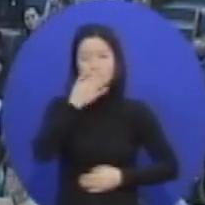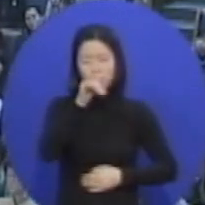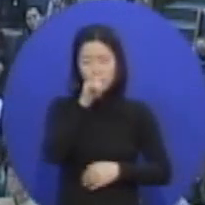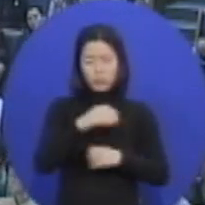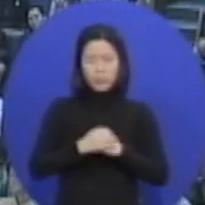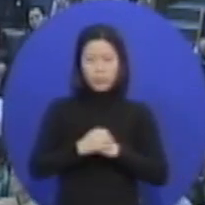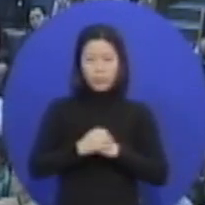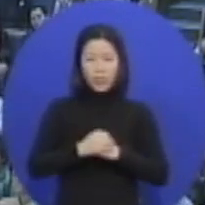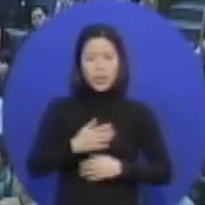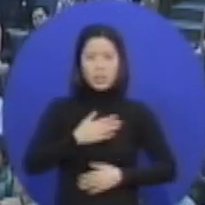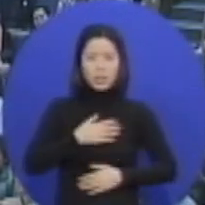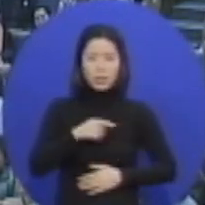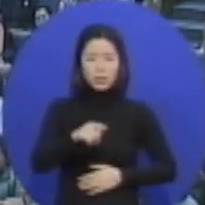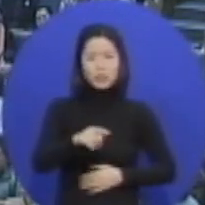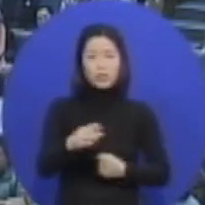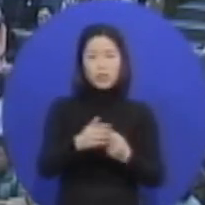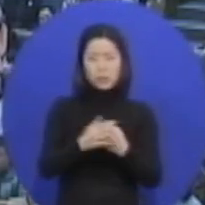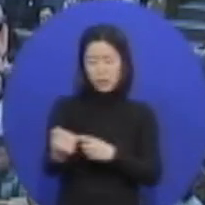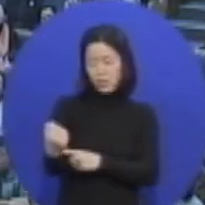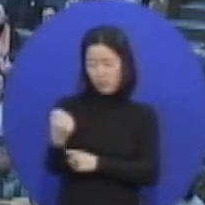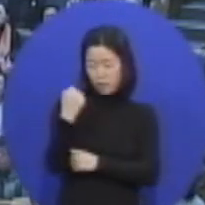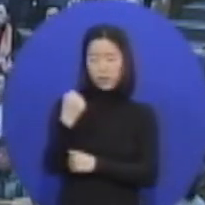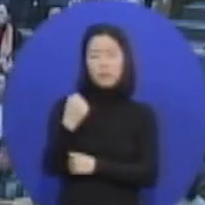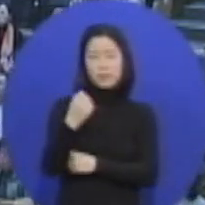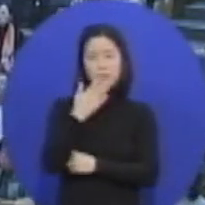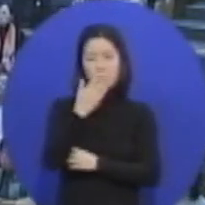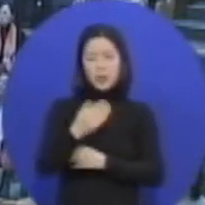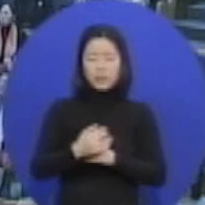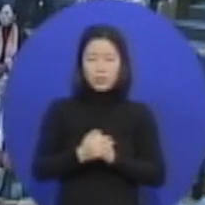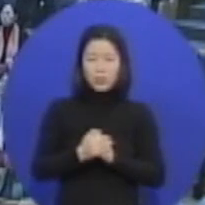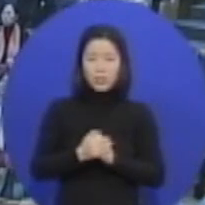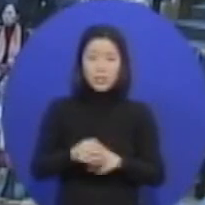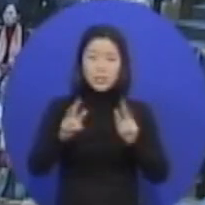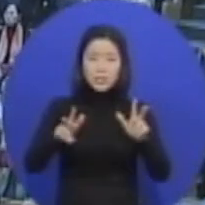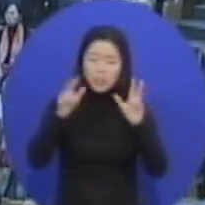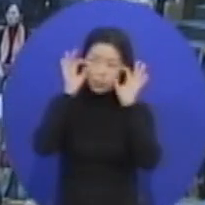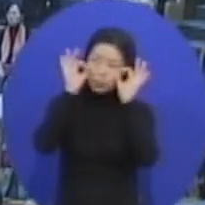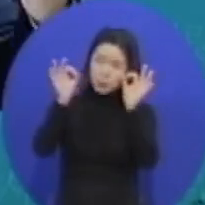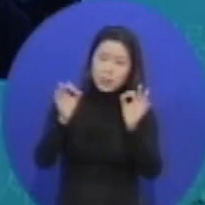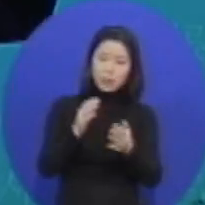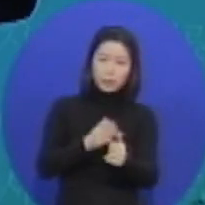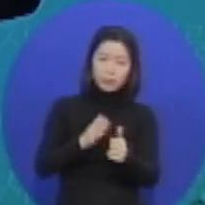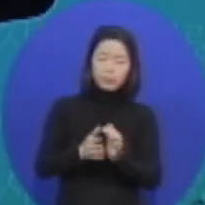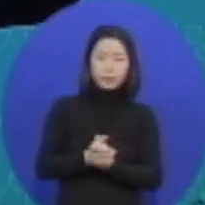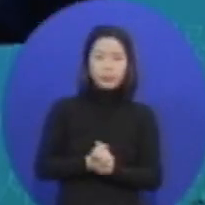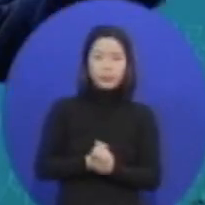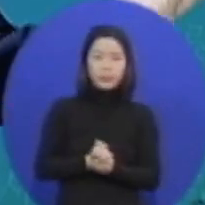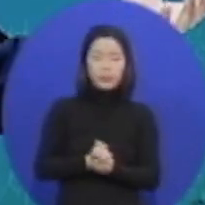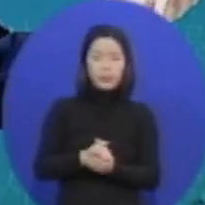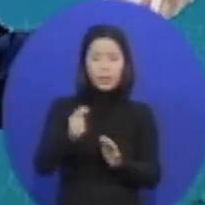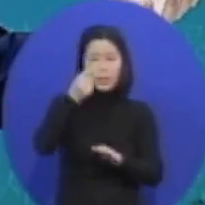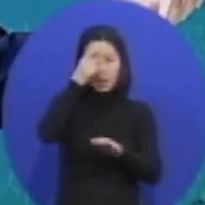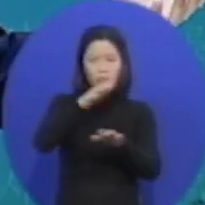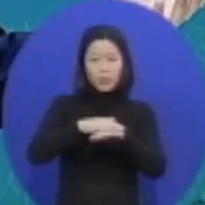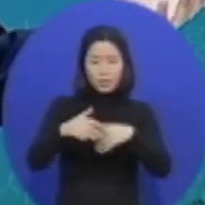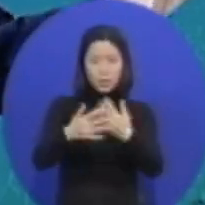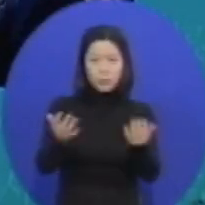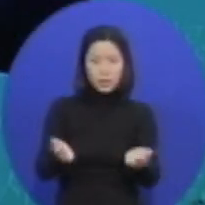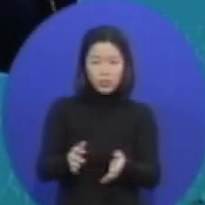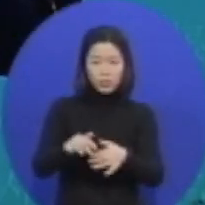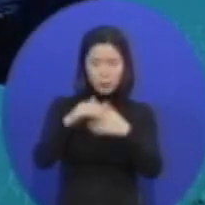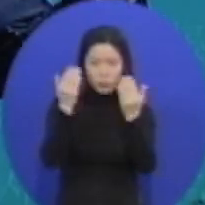제가 얼마나 힘을 얻었는지 몰라요 그리고 지금 보세요 예배당 다 지어지고